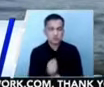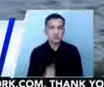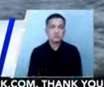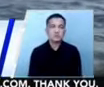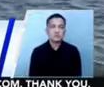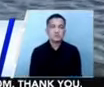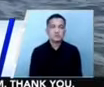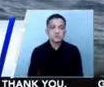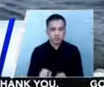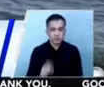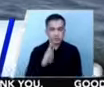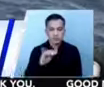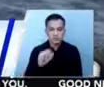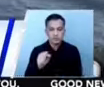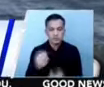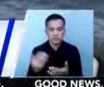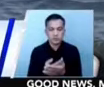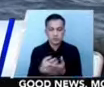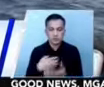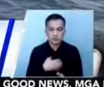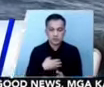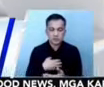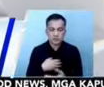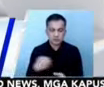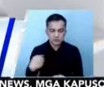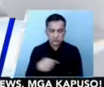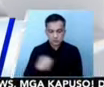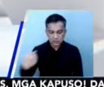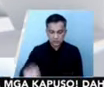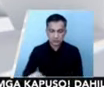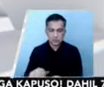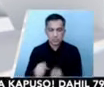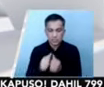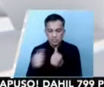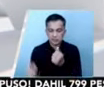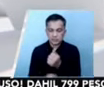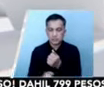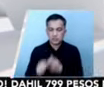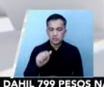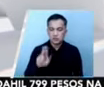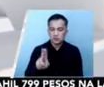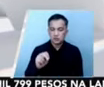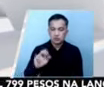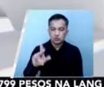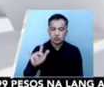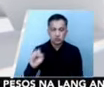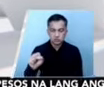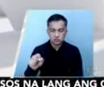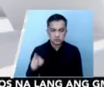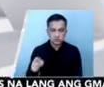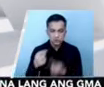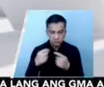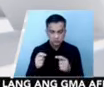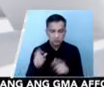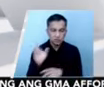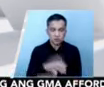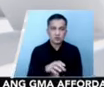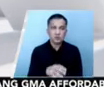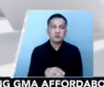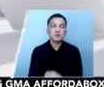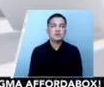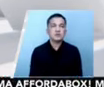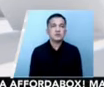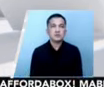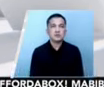bagong reklamo laban sa China sa ilalim ng UNCLOS. Pwedeng hindi pansinin yon. And if they try to enforce it, then that will